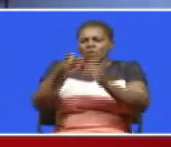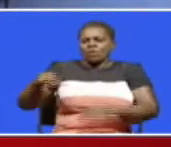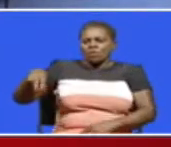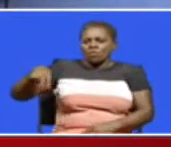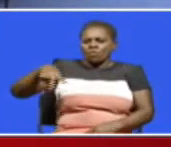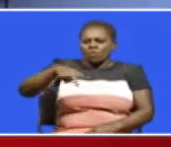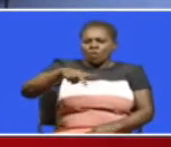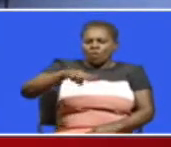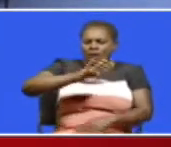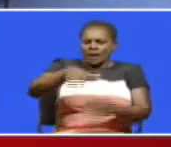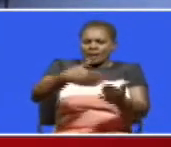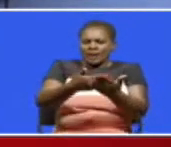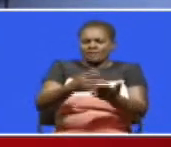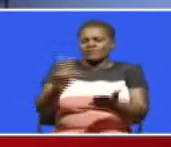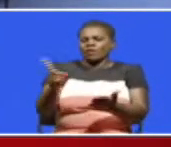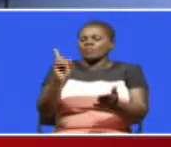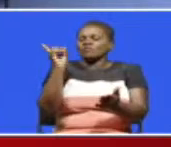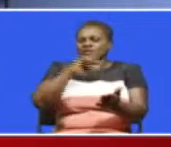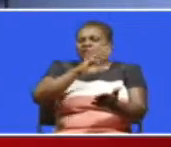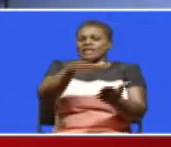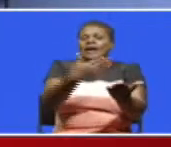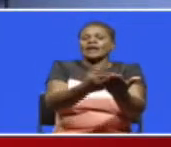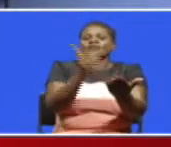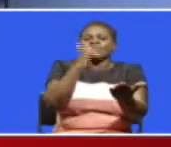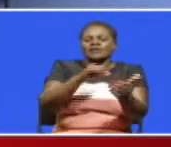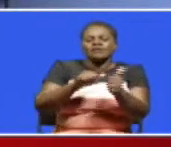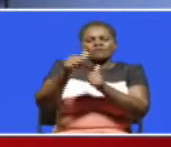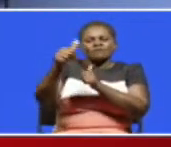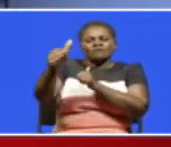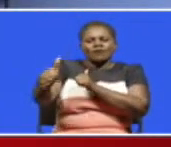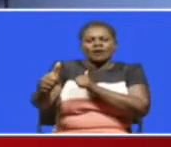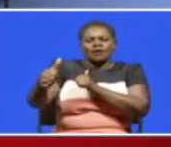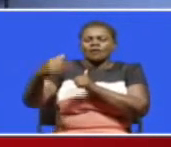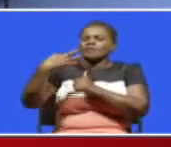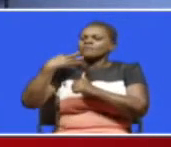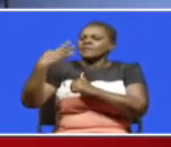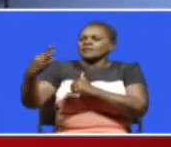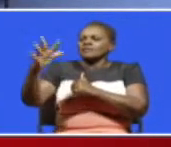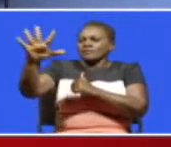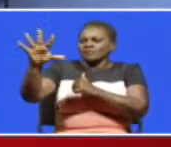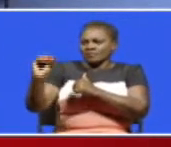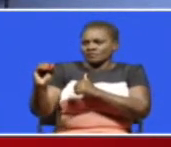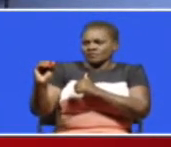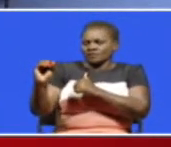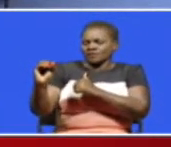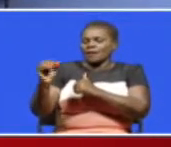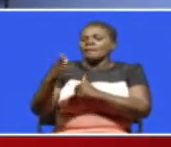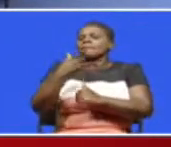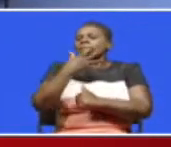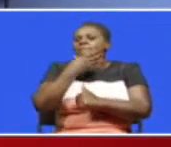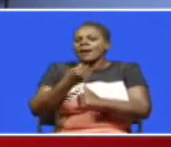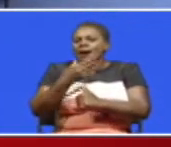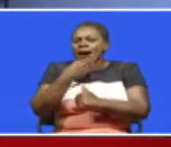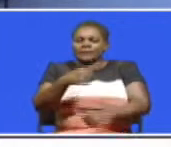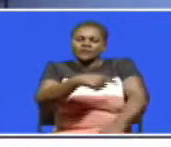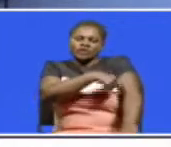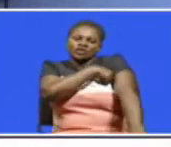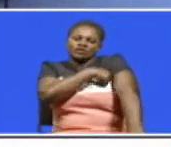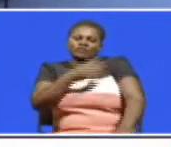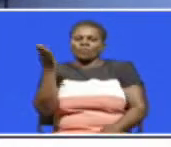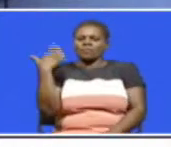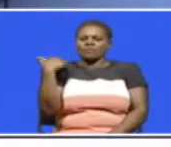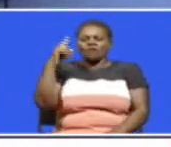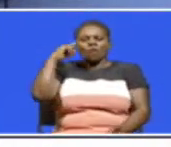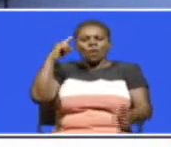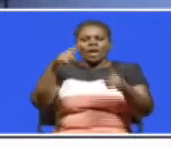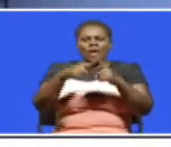hadi jijini Nairobi, amekamilisha safari hiyo ya umbali wa kilomita 350. Malatit, ambaye alikuwa chifu wa zamani,